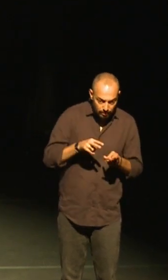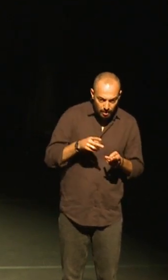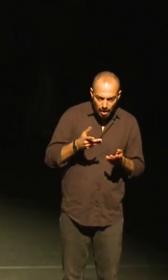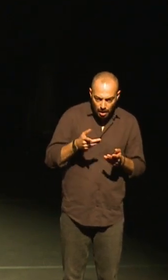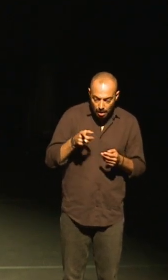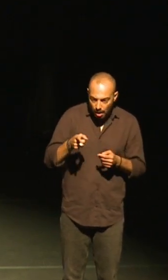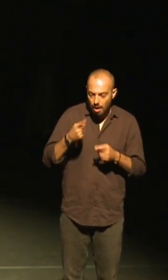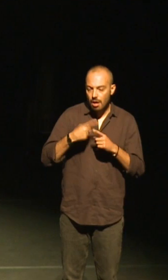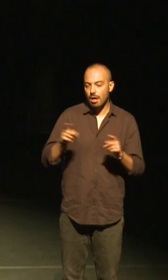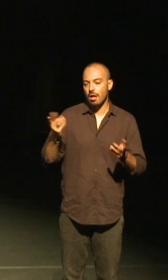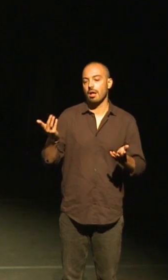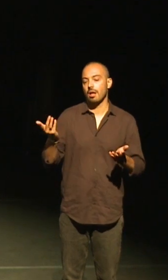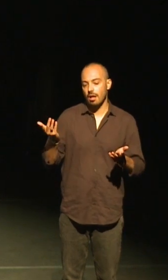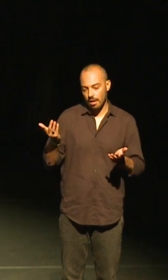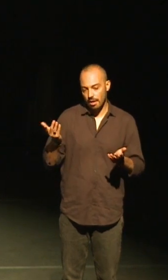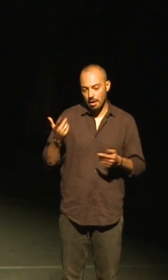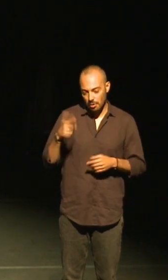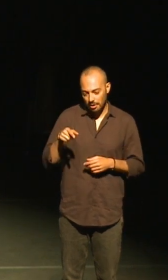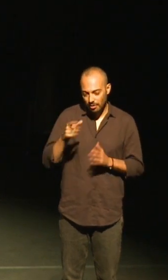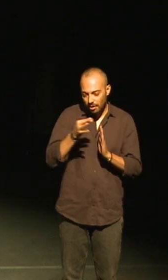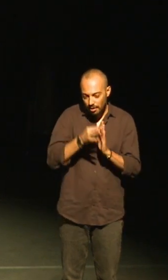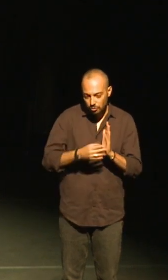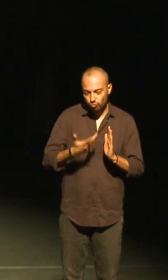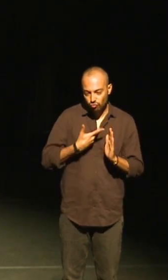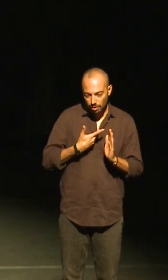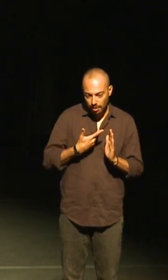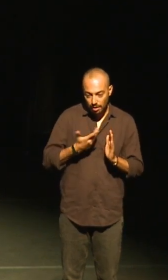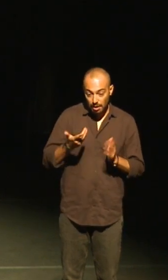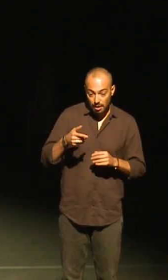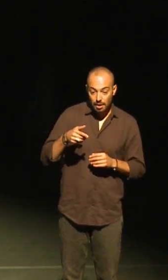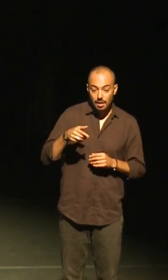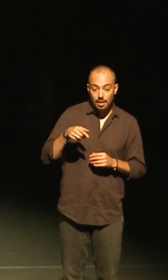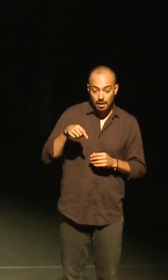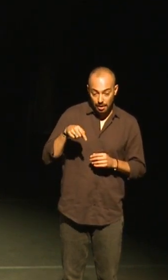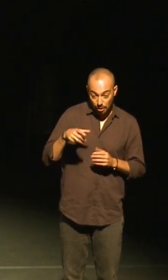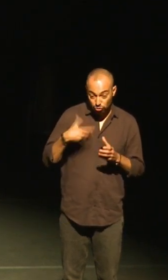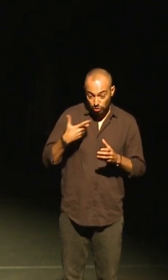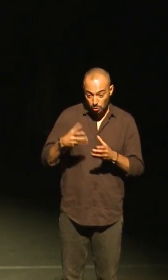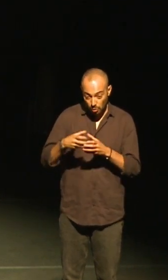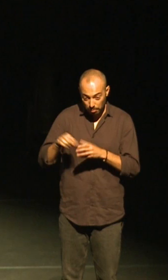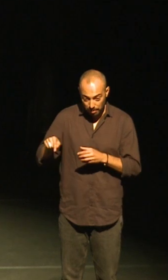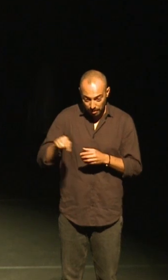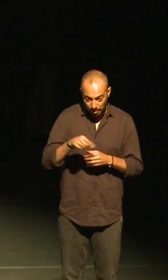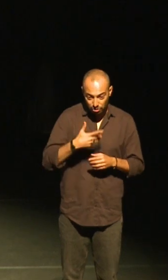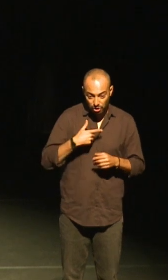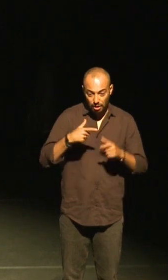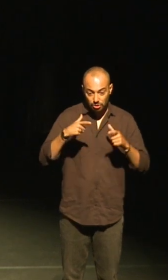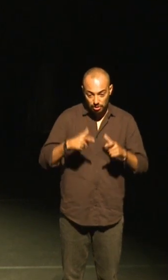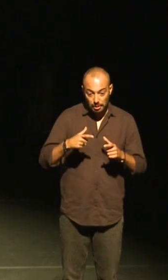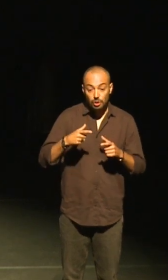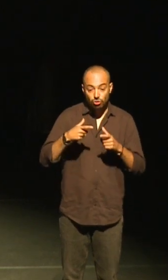esistevano proprio degli argisti quindi c'erano dei gruppi c'era siti Pride nel quale entrai subito